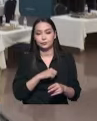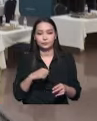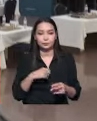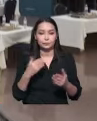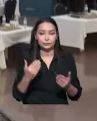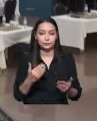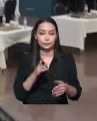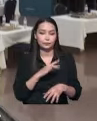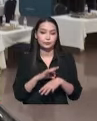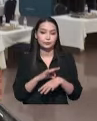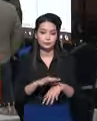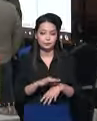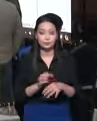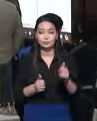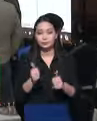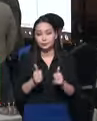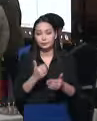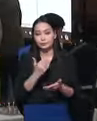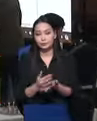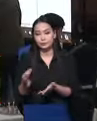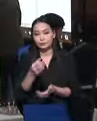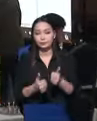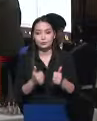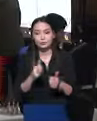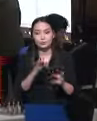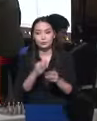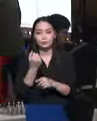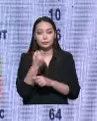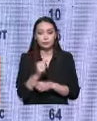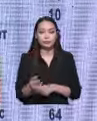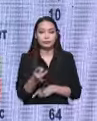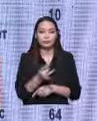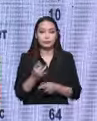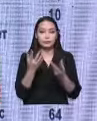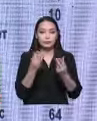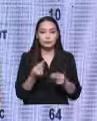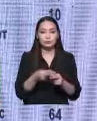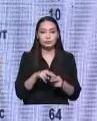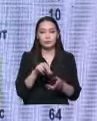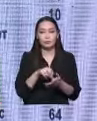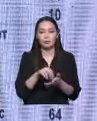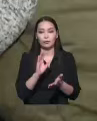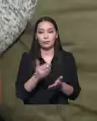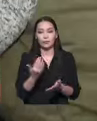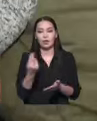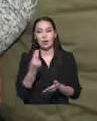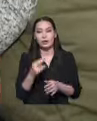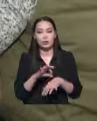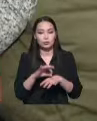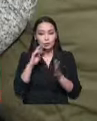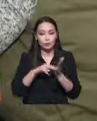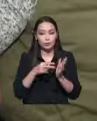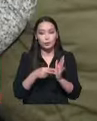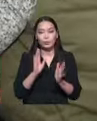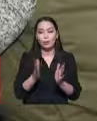құрылатын турнир болып табылады. Облыстық турнирдің жеңімпаздары республикалық кезеңге қатысады. Ол күзде Астанада өтеді деп жоспарланған.